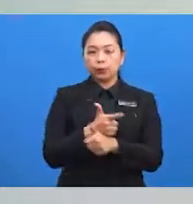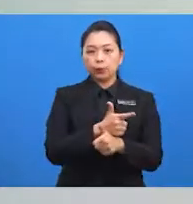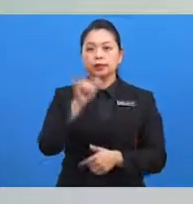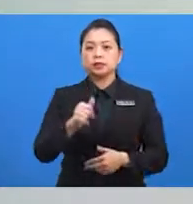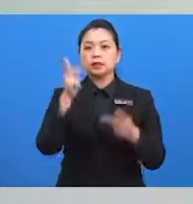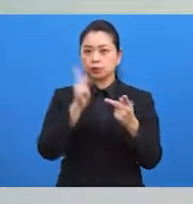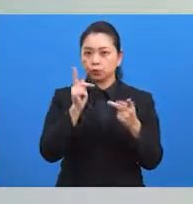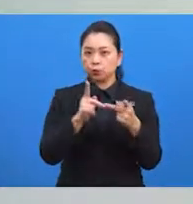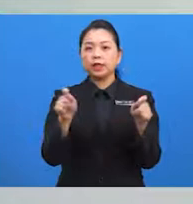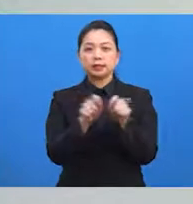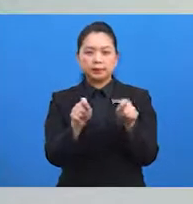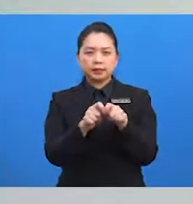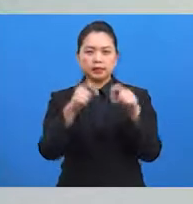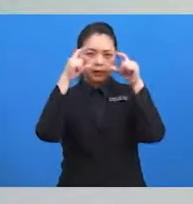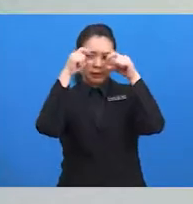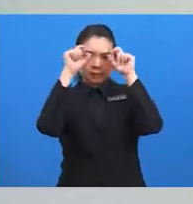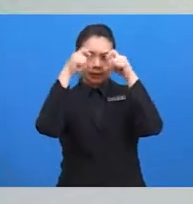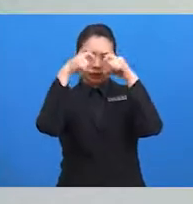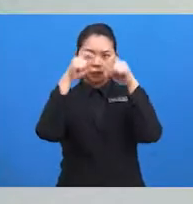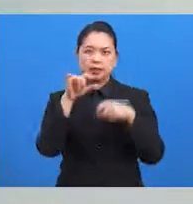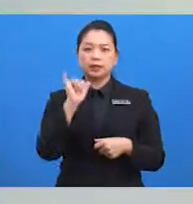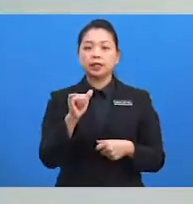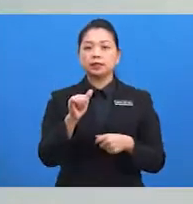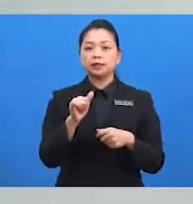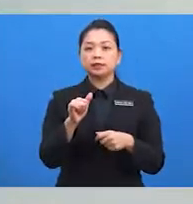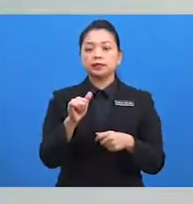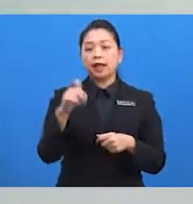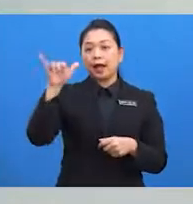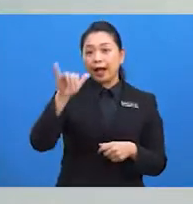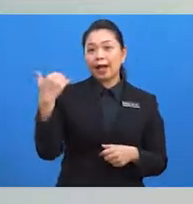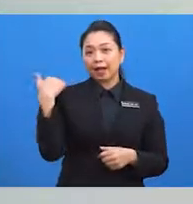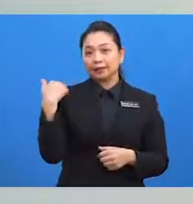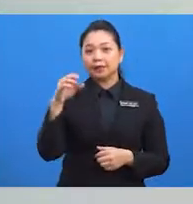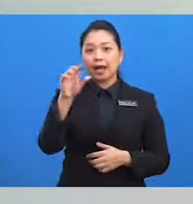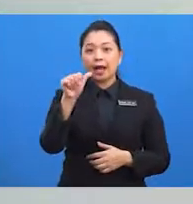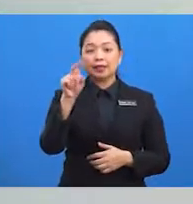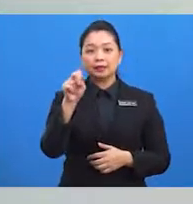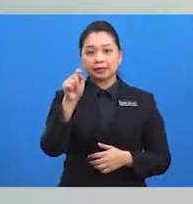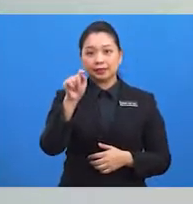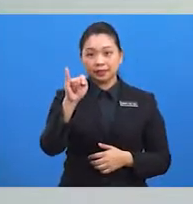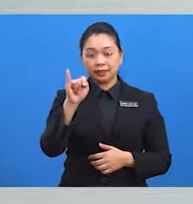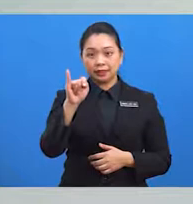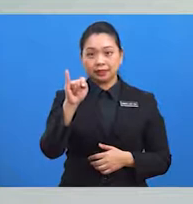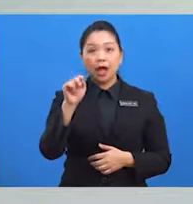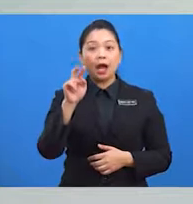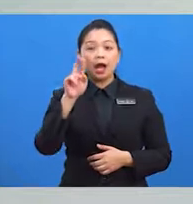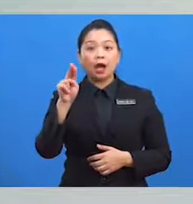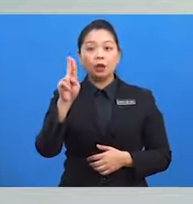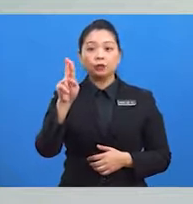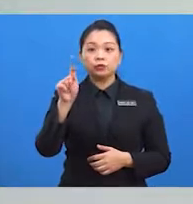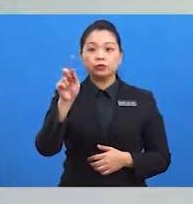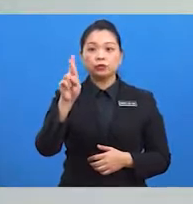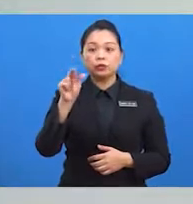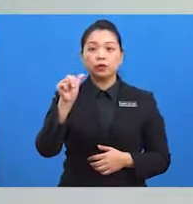seperti kacamata yang dipasang dengan film anti atau umum untuk menggerakkan